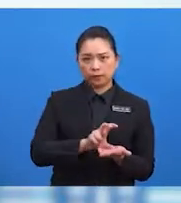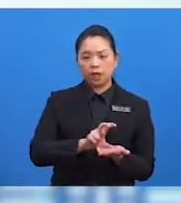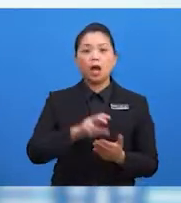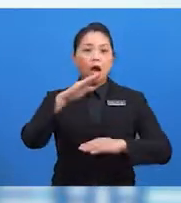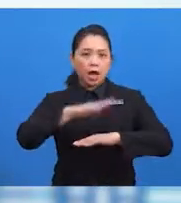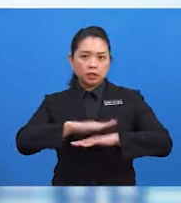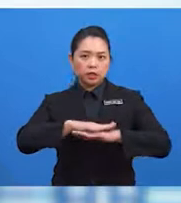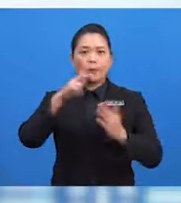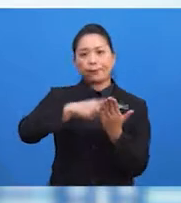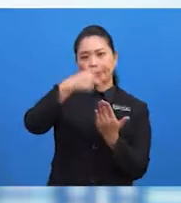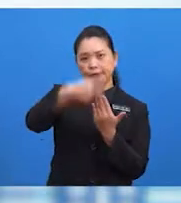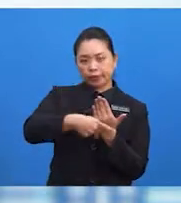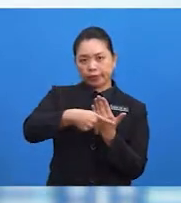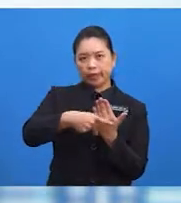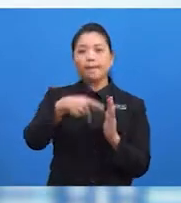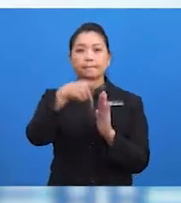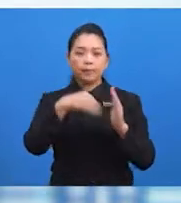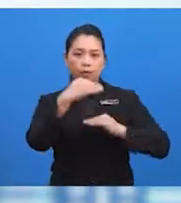ekonomi negara.